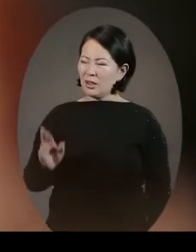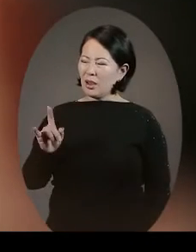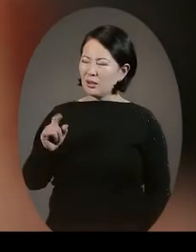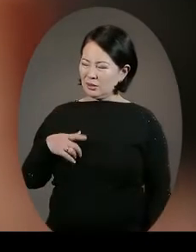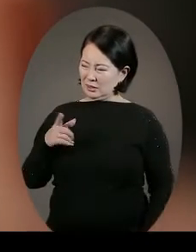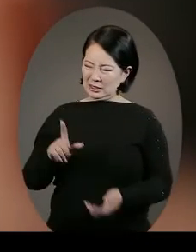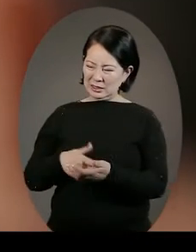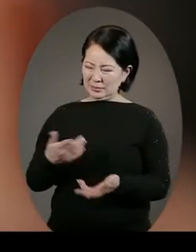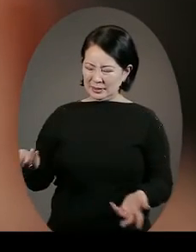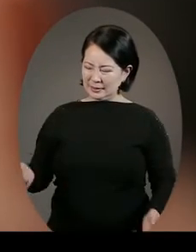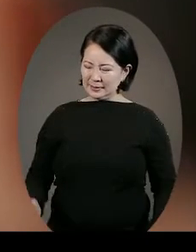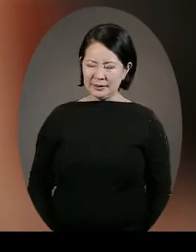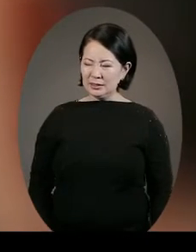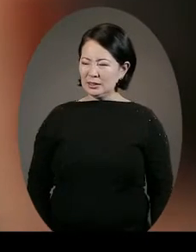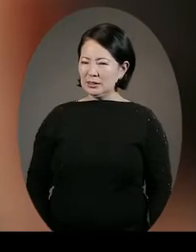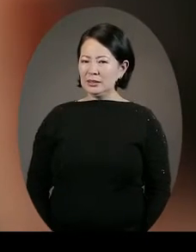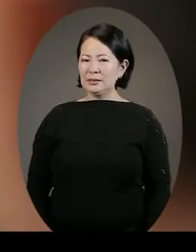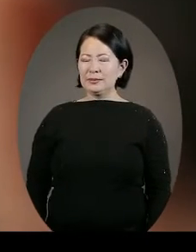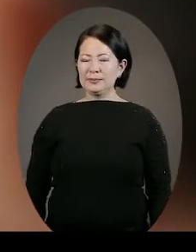хэрэг алгаа.